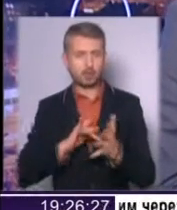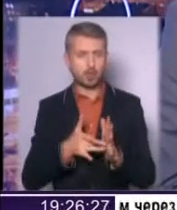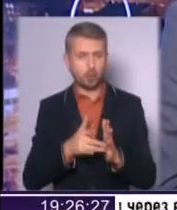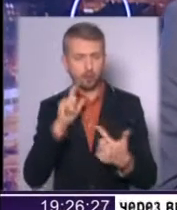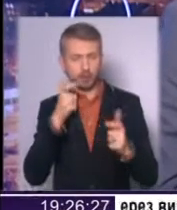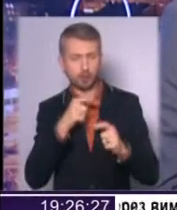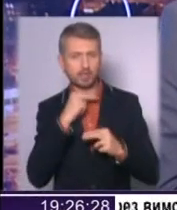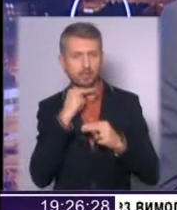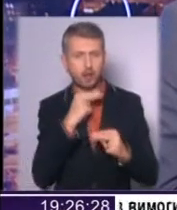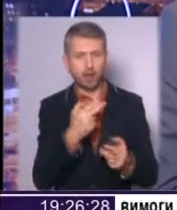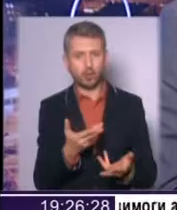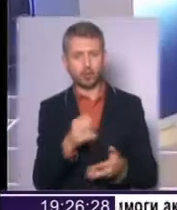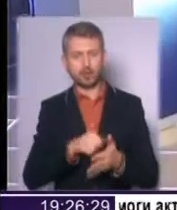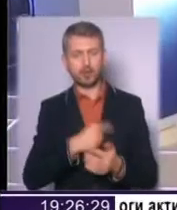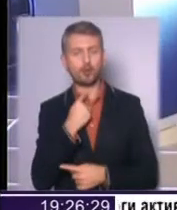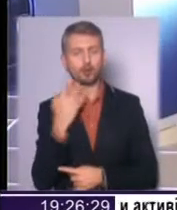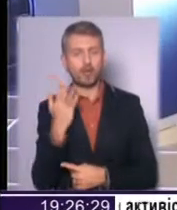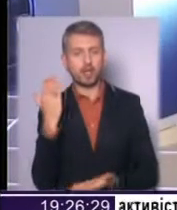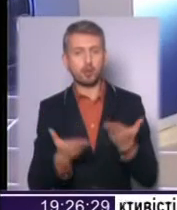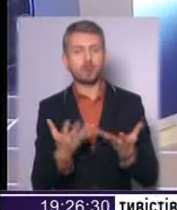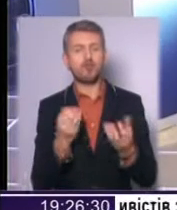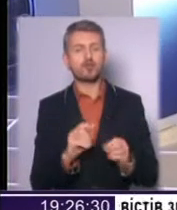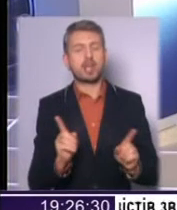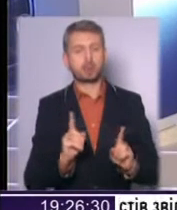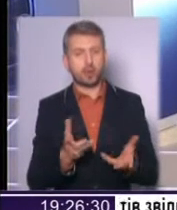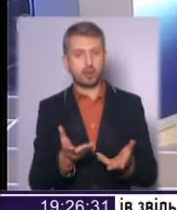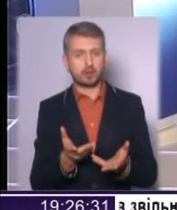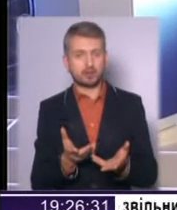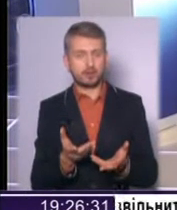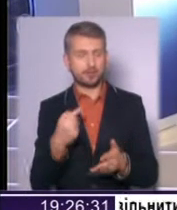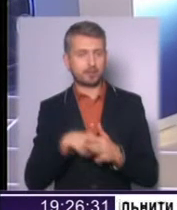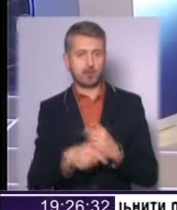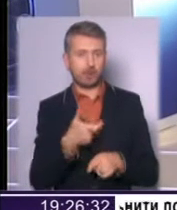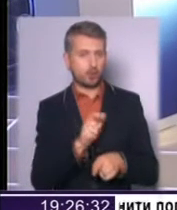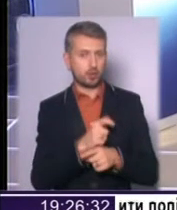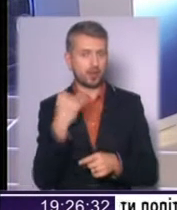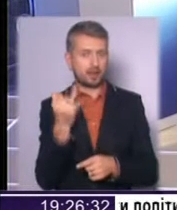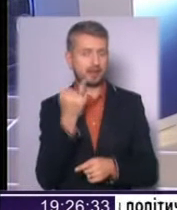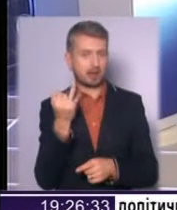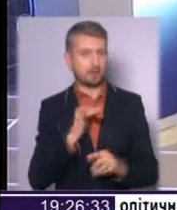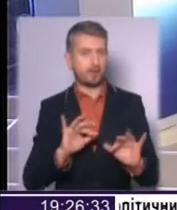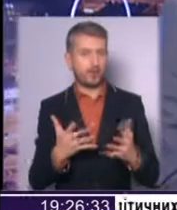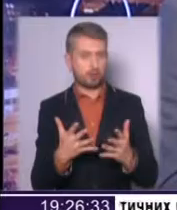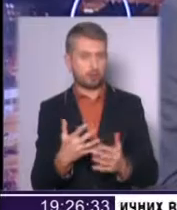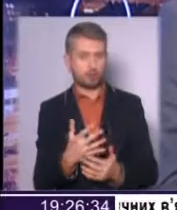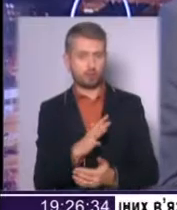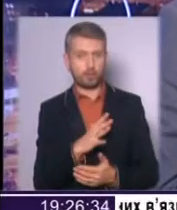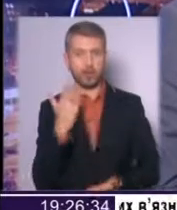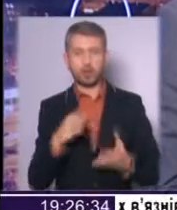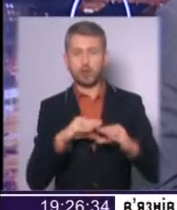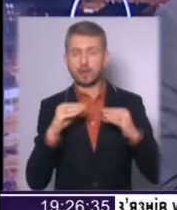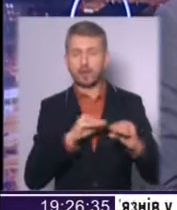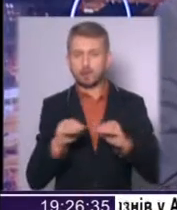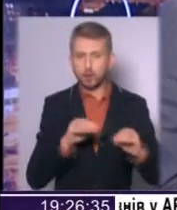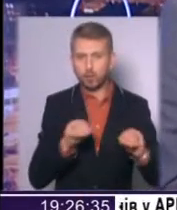потрібно 150 підписів, і ми зараз збираємо, подивимось, чи депутати підпишуться, і чи ми їх зареєструємо